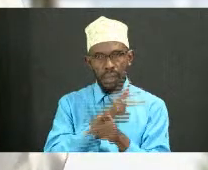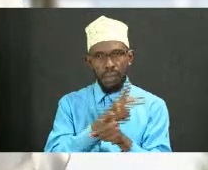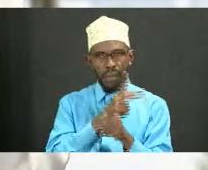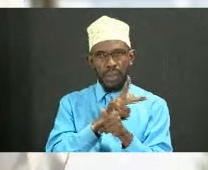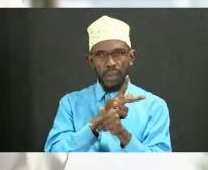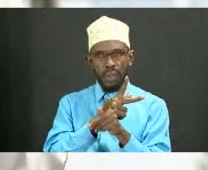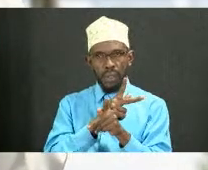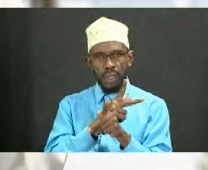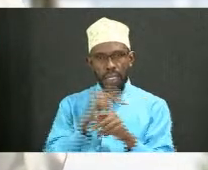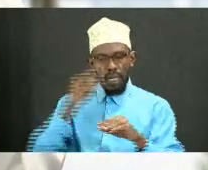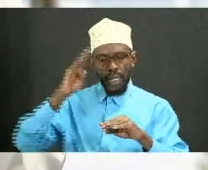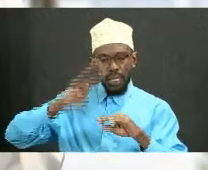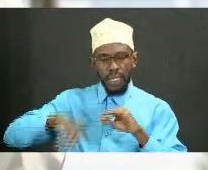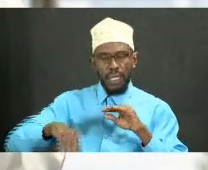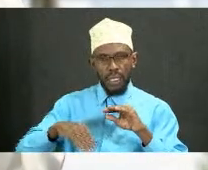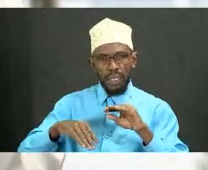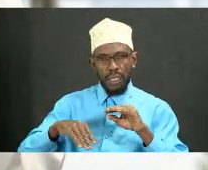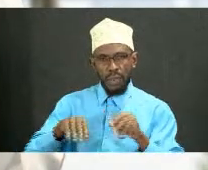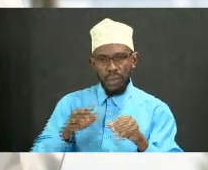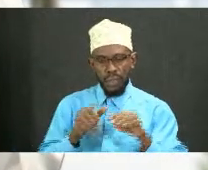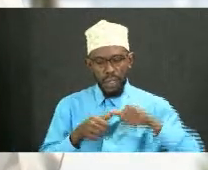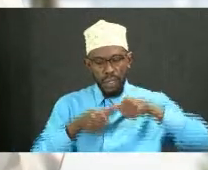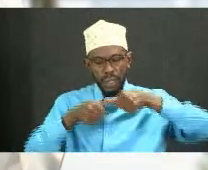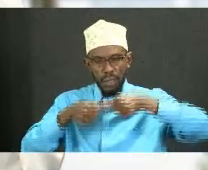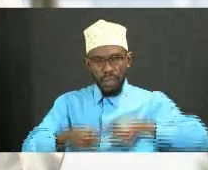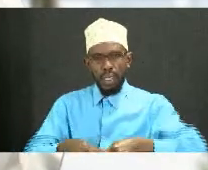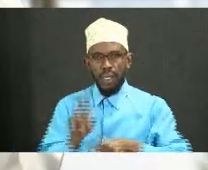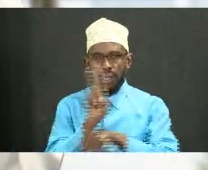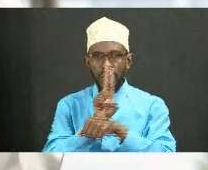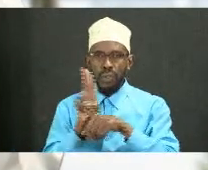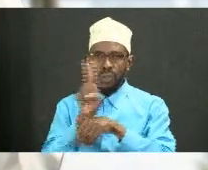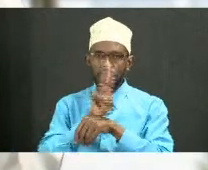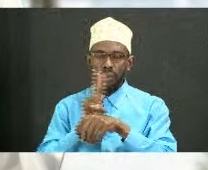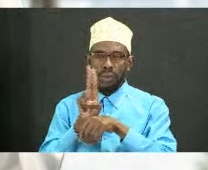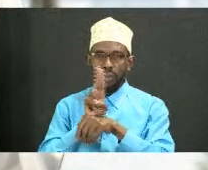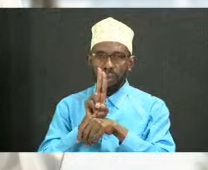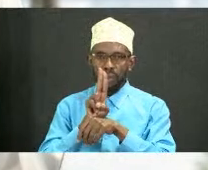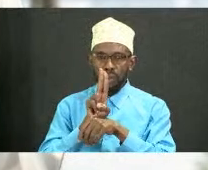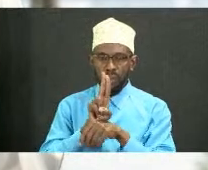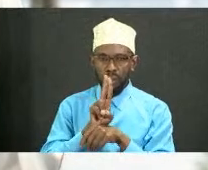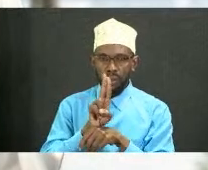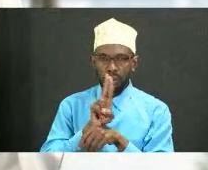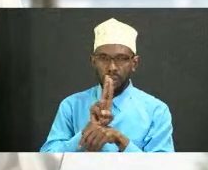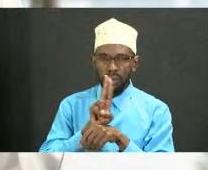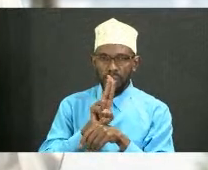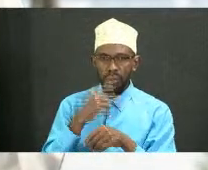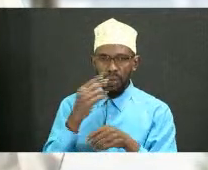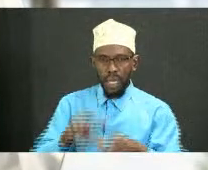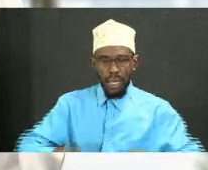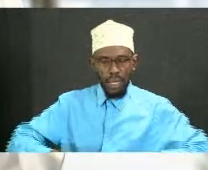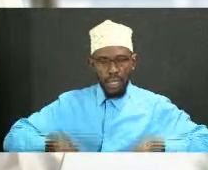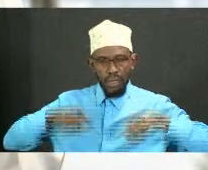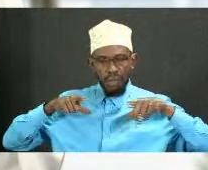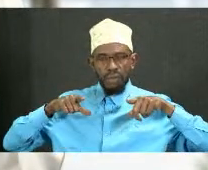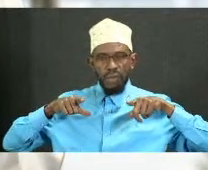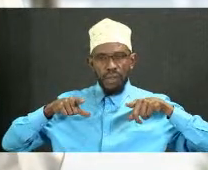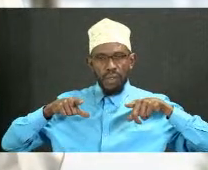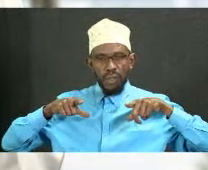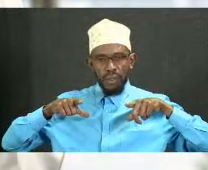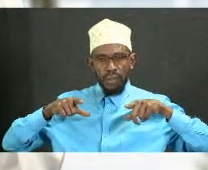uwekezaji na akiba, kisha kile ambacho kinasalia ndio utakitumia. Na pia katika masala ya mahali unaishi